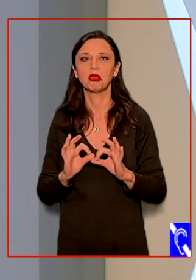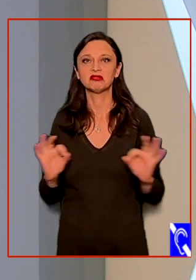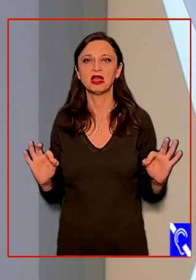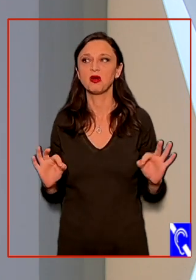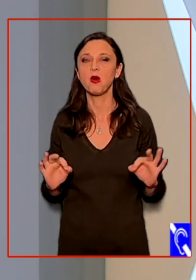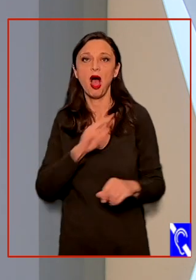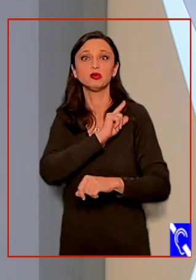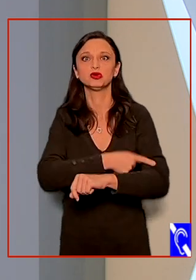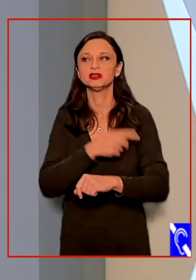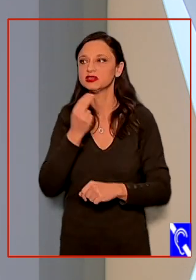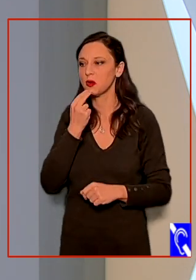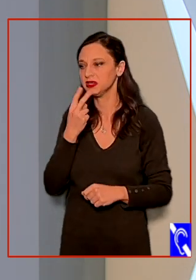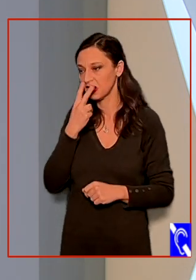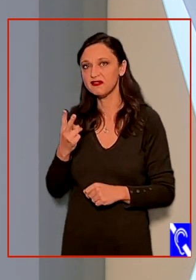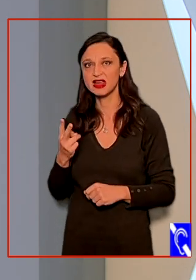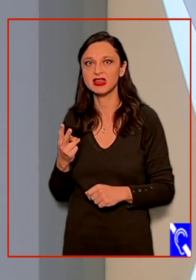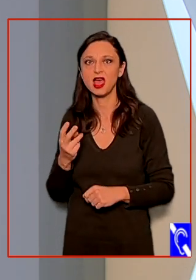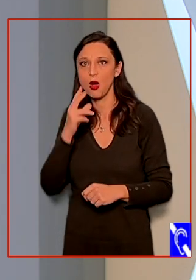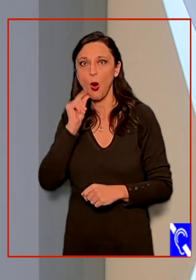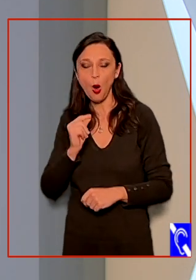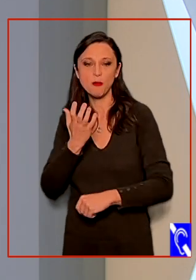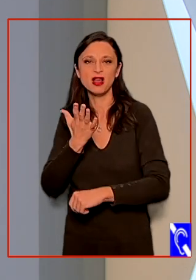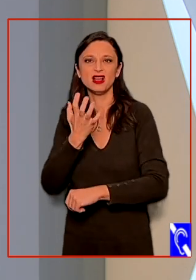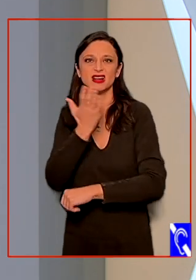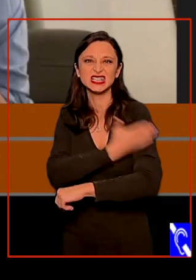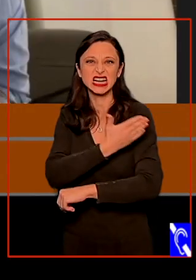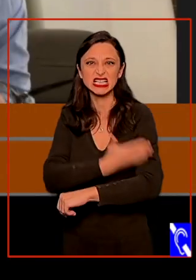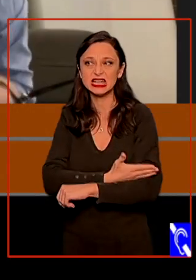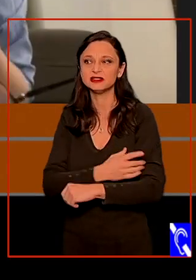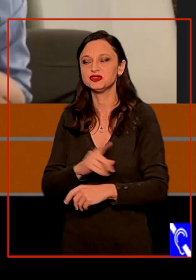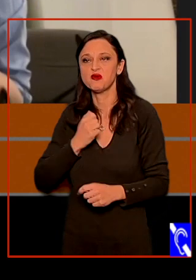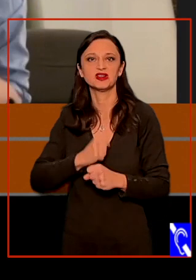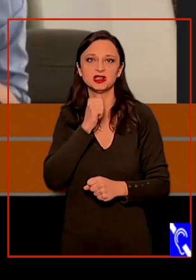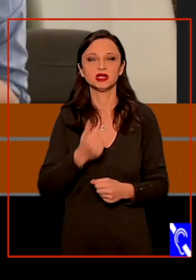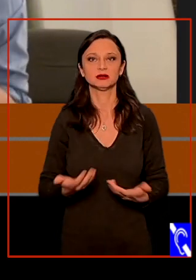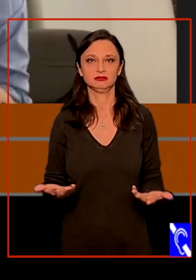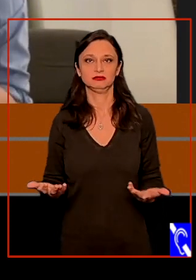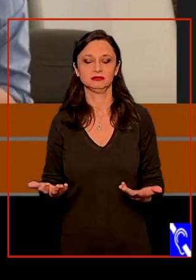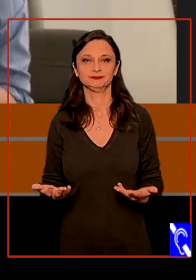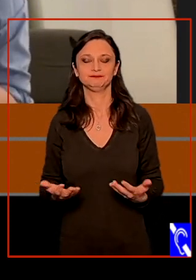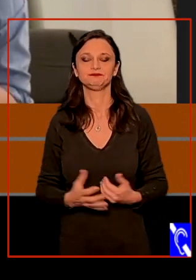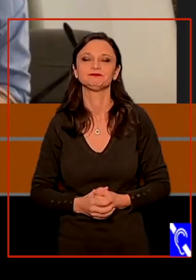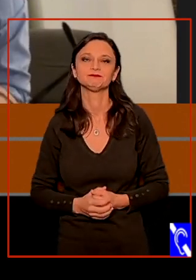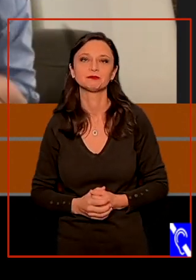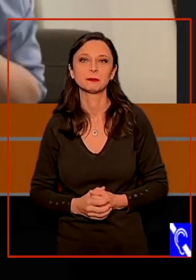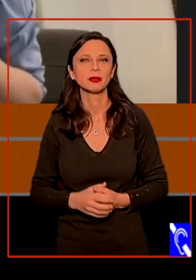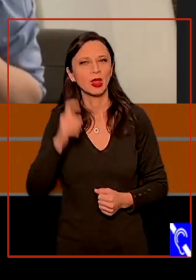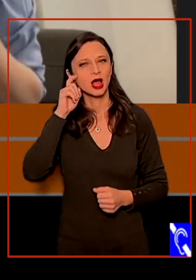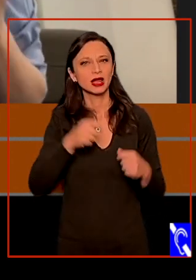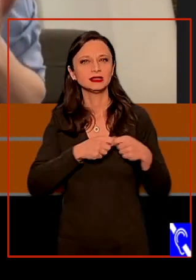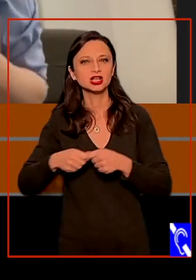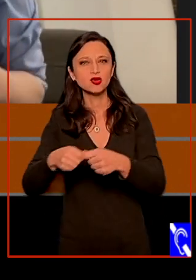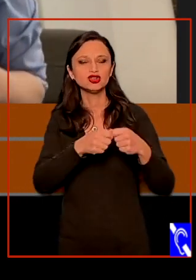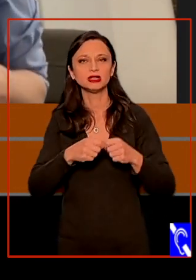de situații grave în care dovezile exacte pun în față cu o realitate pe care nu poți să o contești? Cred că societatea noastră